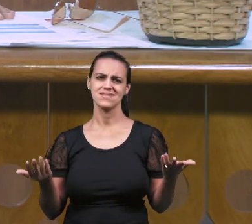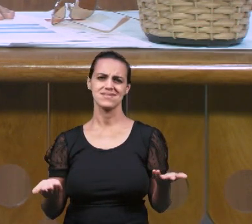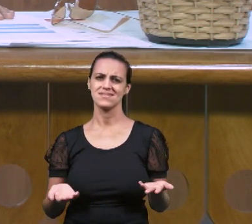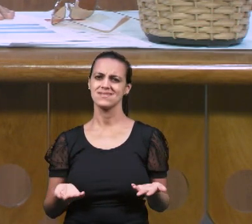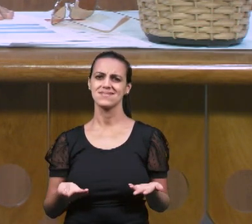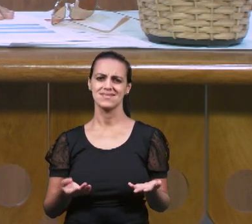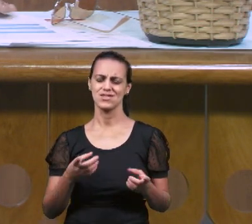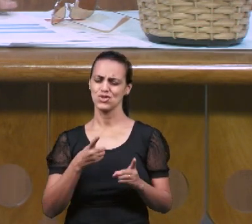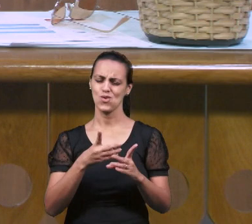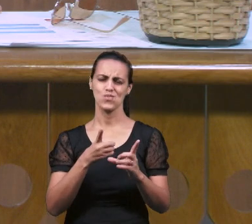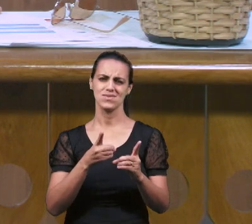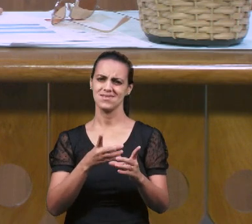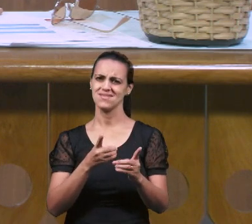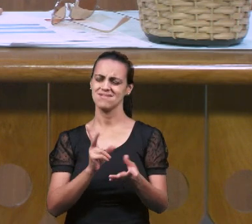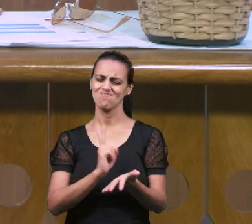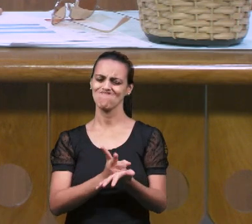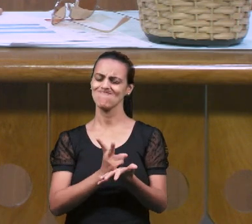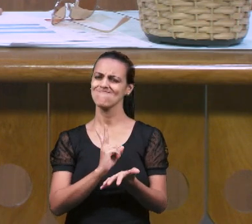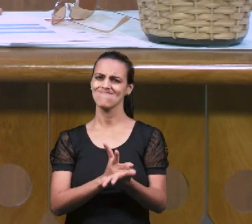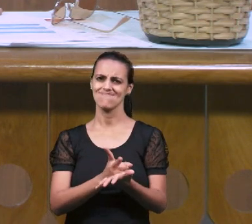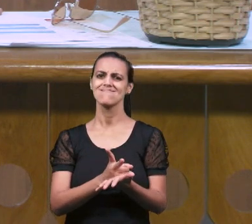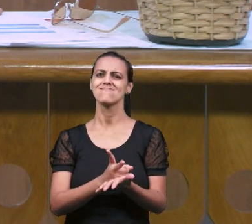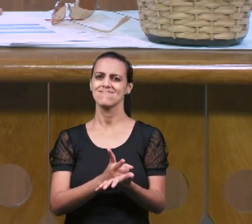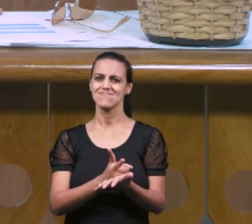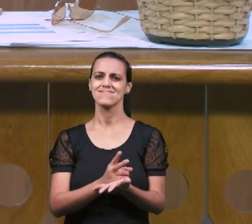frère, il parle ici. Elias.